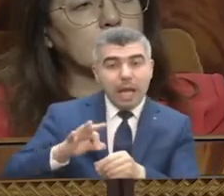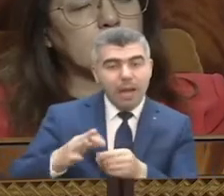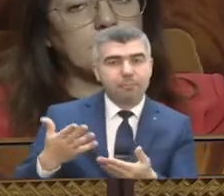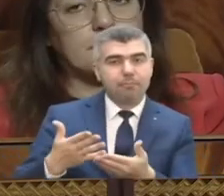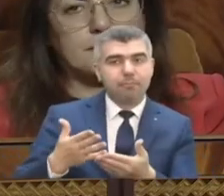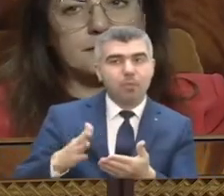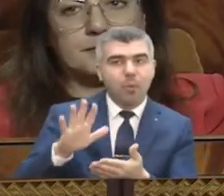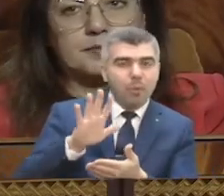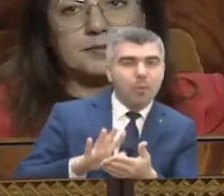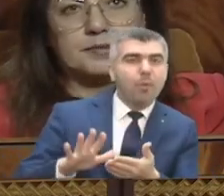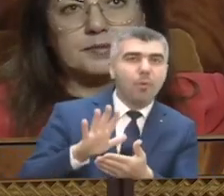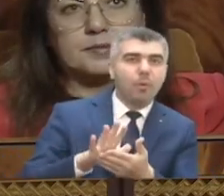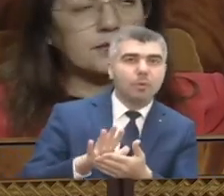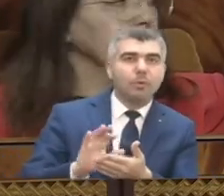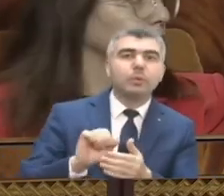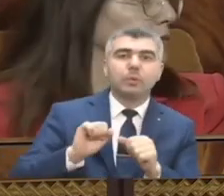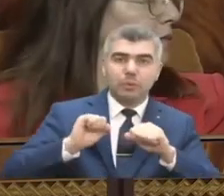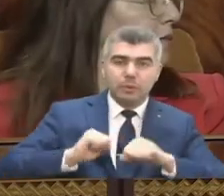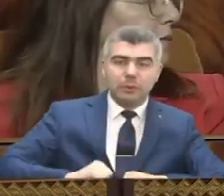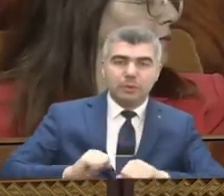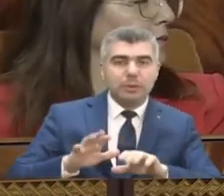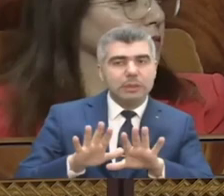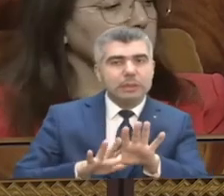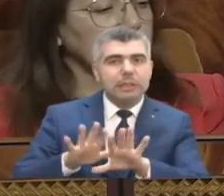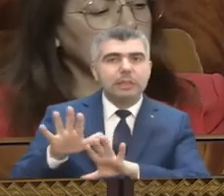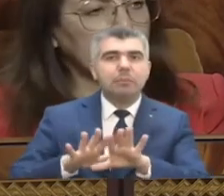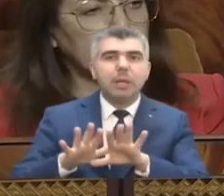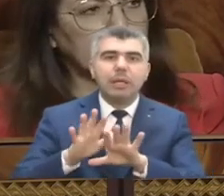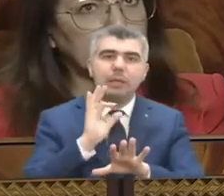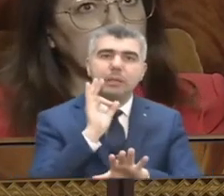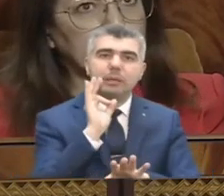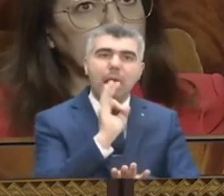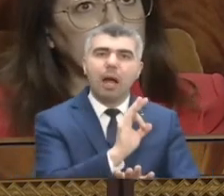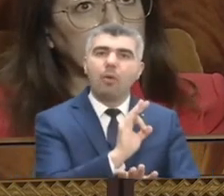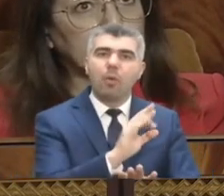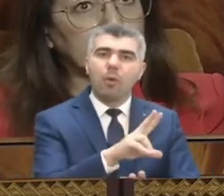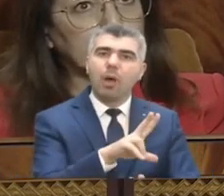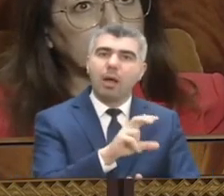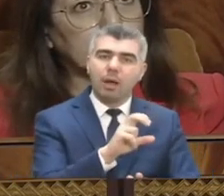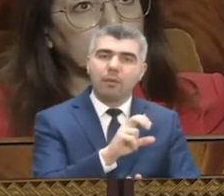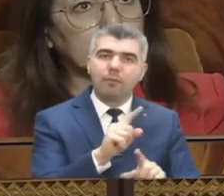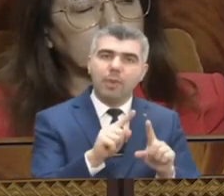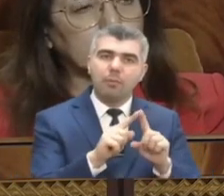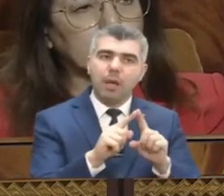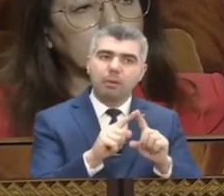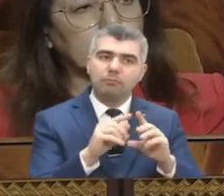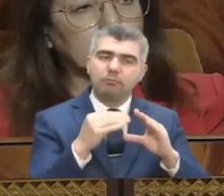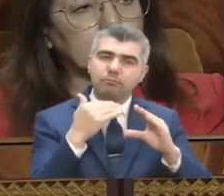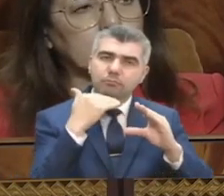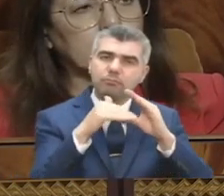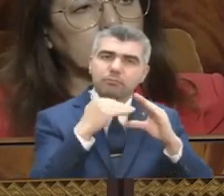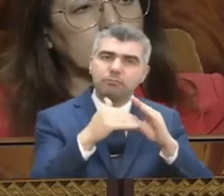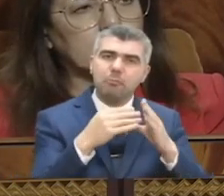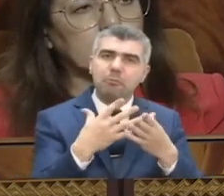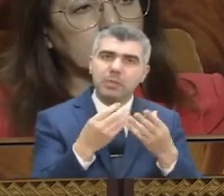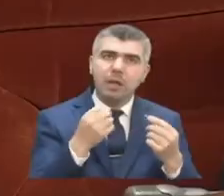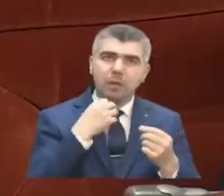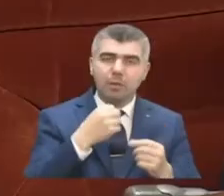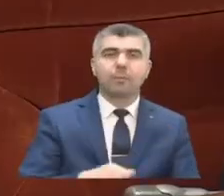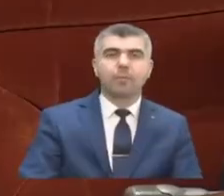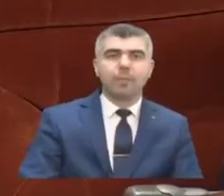والسلطات الاقليميه احنا المدبرين الشان المحلي، ولكن كتصيفطوا لنا الشروط التعجيزيه. واش بحال